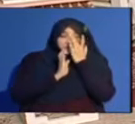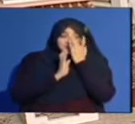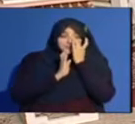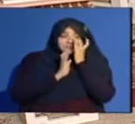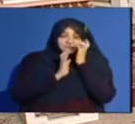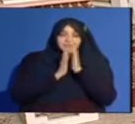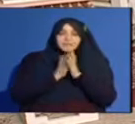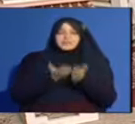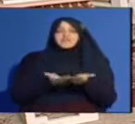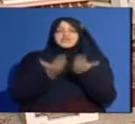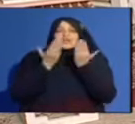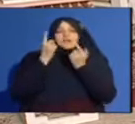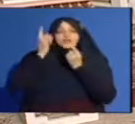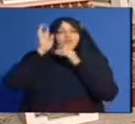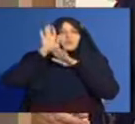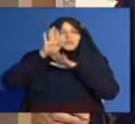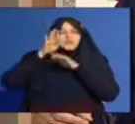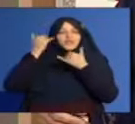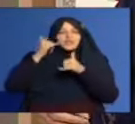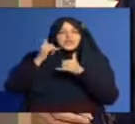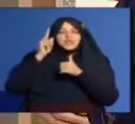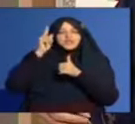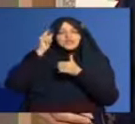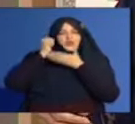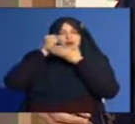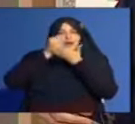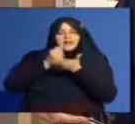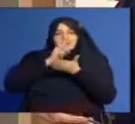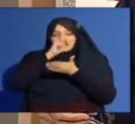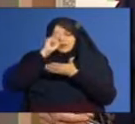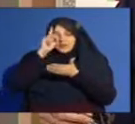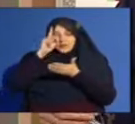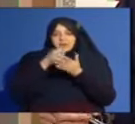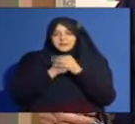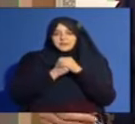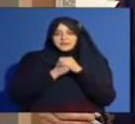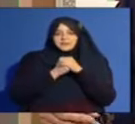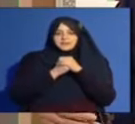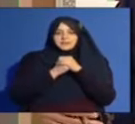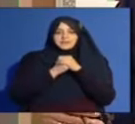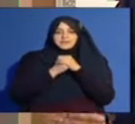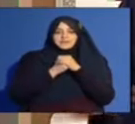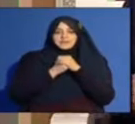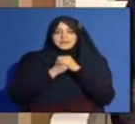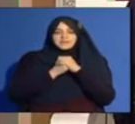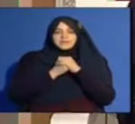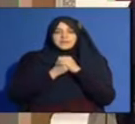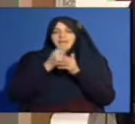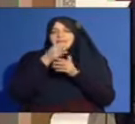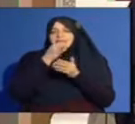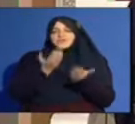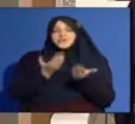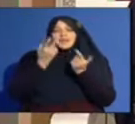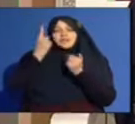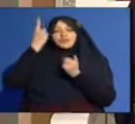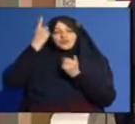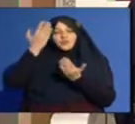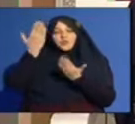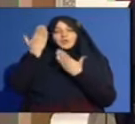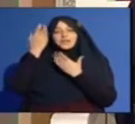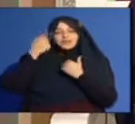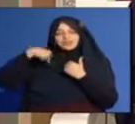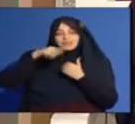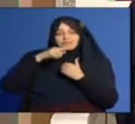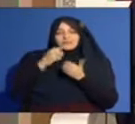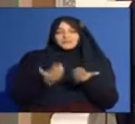يوفقها. وراني كل يوم من نوض الصباح من جاتني هذا لقيت قناه اخوانا، ربي ان شاء الله يحفظكم ان شاء الله. ان شاء الله ان شاء الله